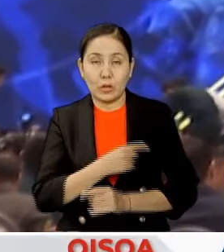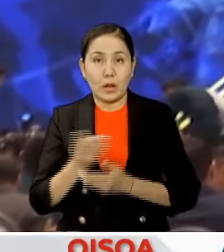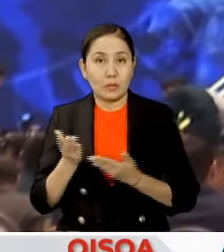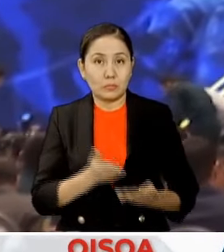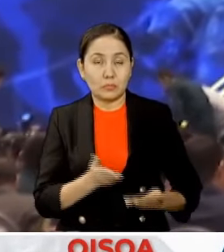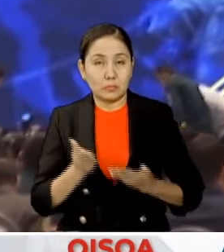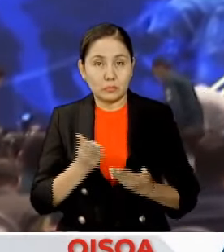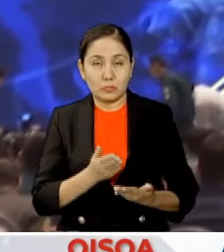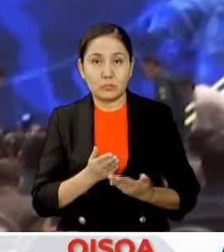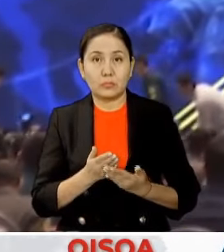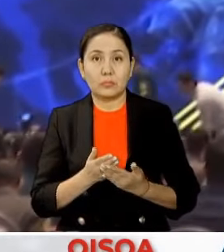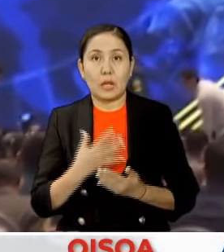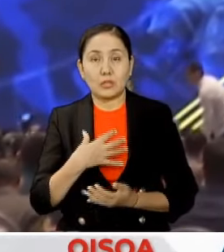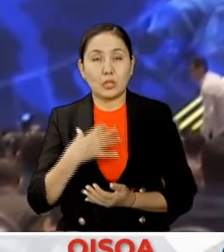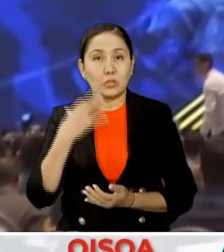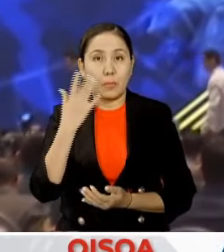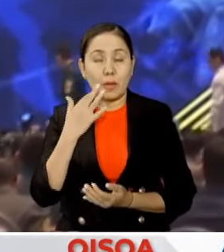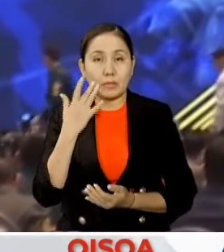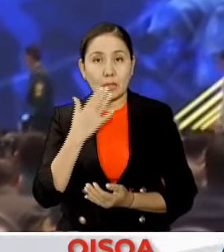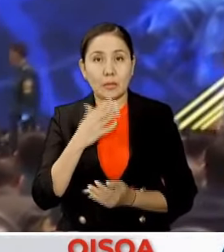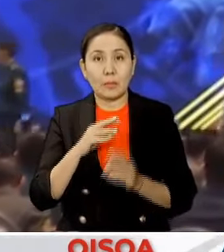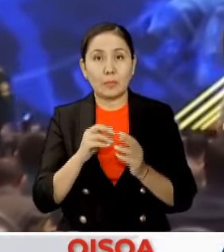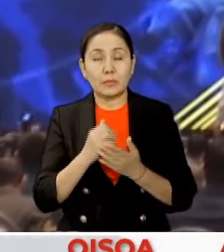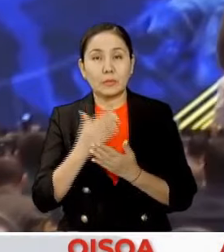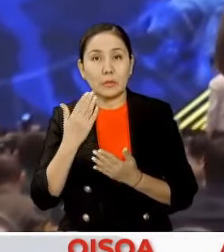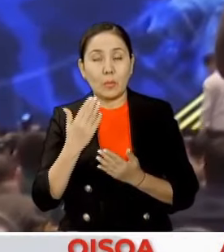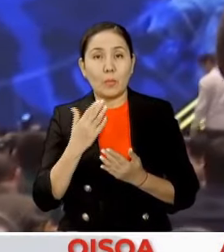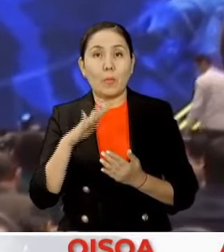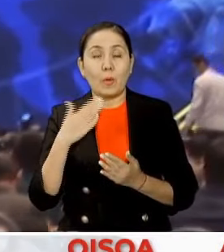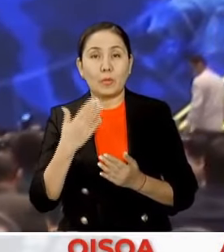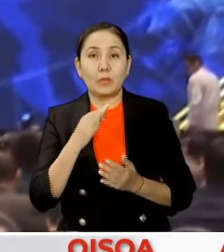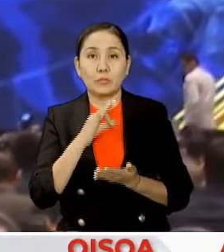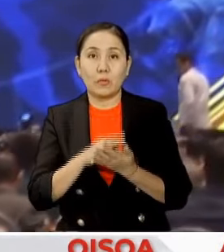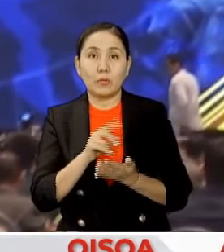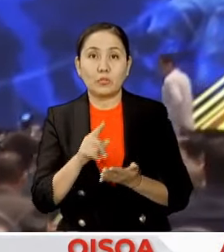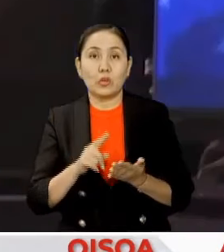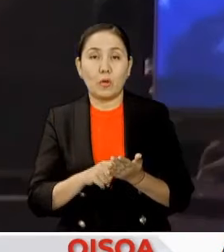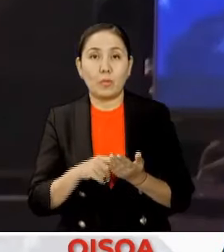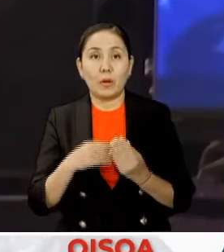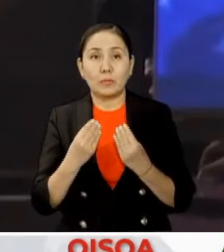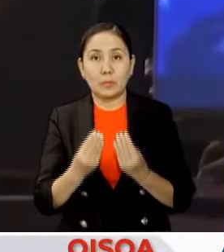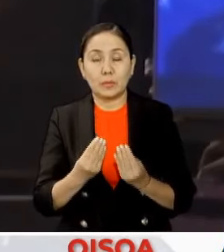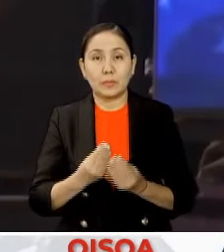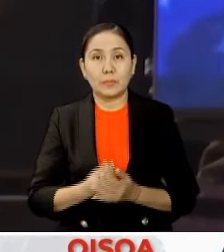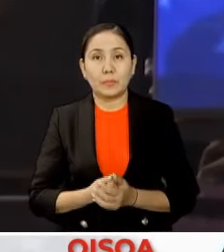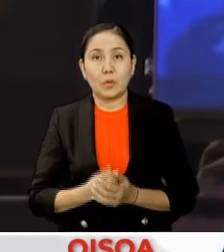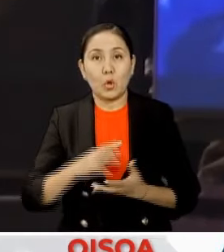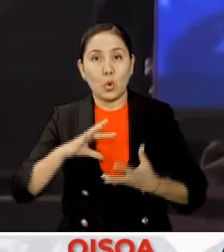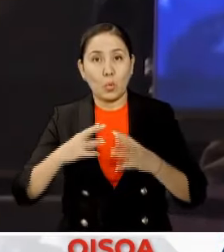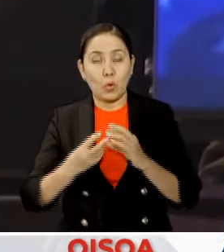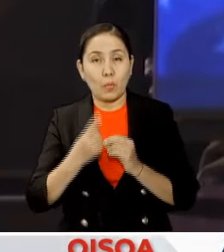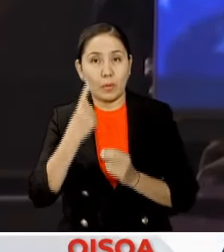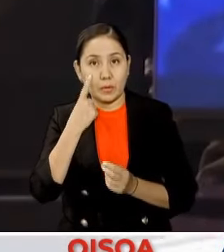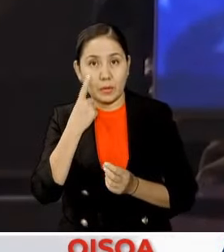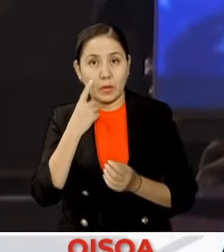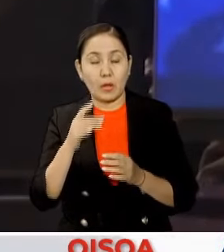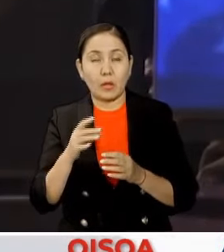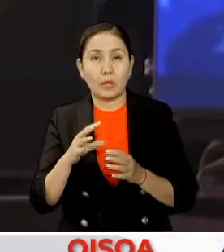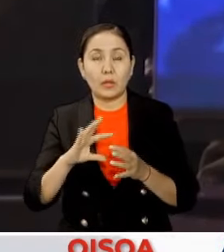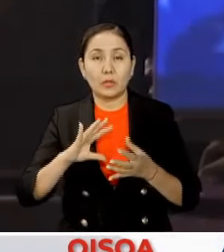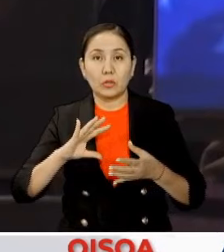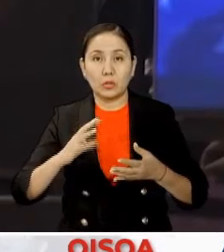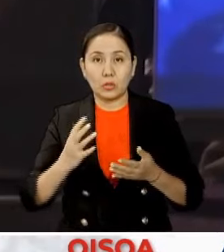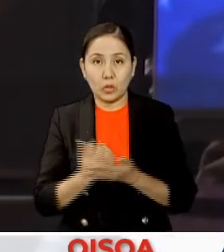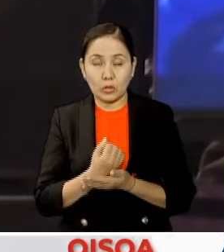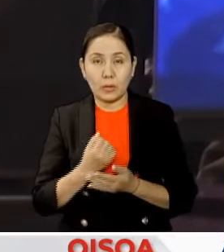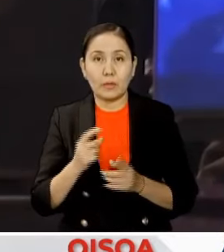kelgan. Asosiy maqsadimiz faqatgina savol-javob bilan emas, balki ularni bir maydonga to'plash va ular orasida suhbat